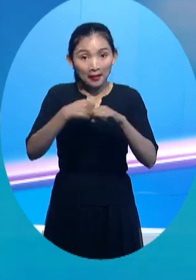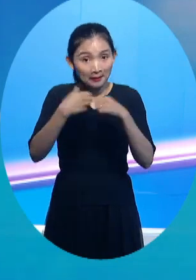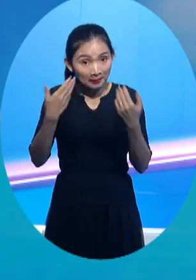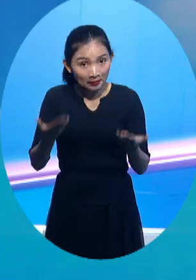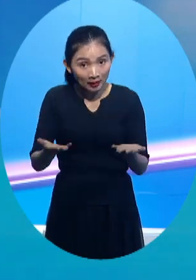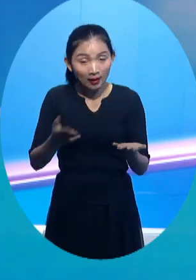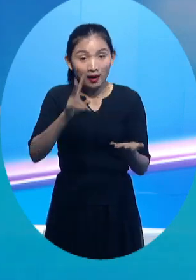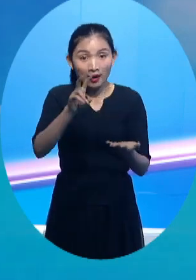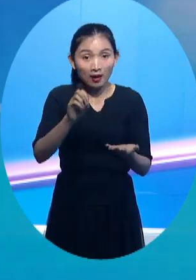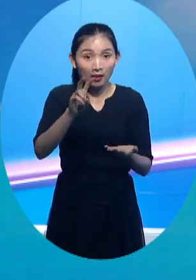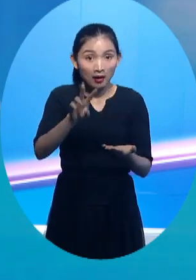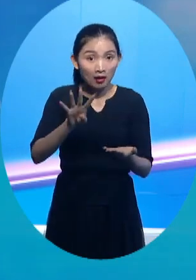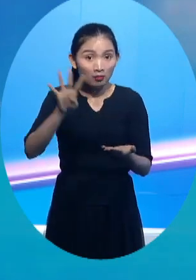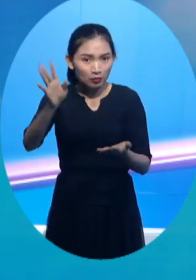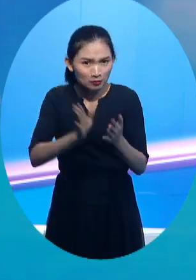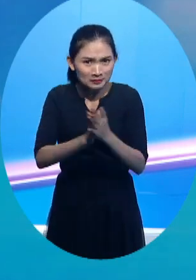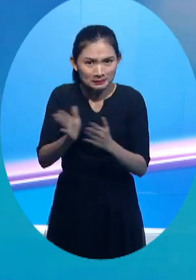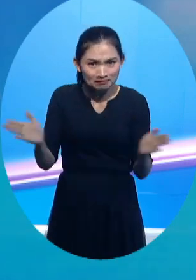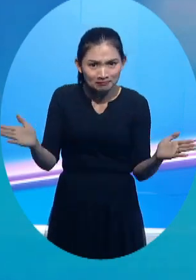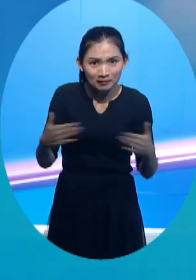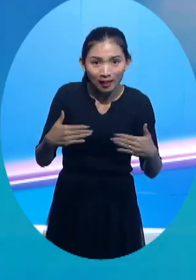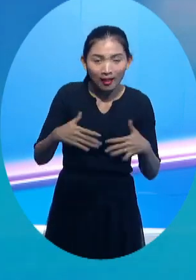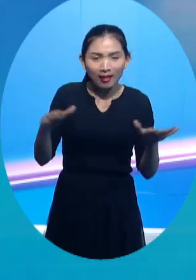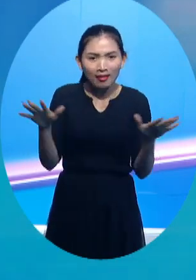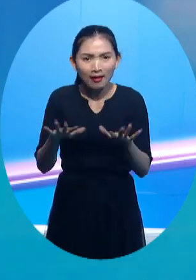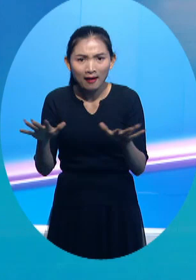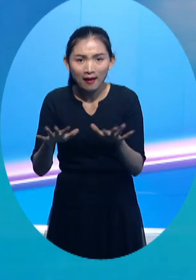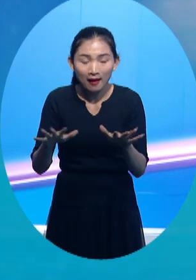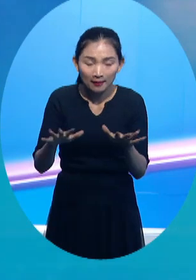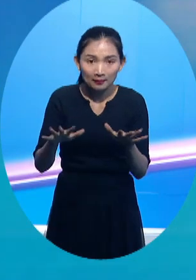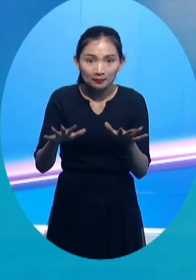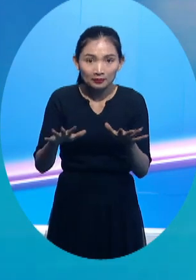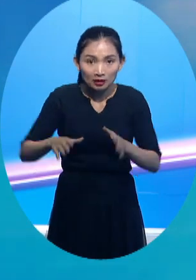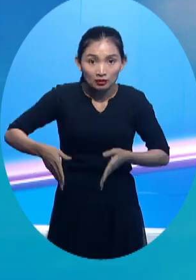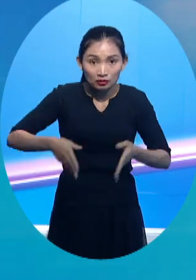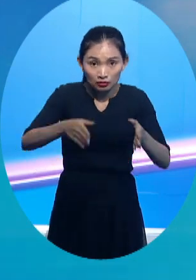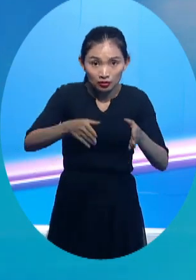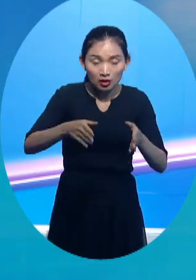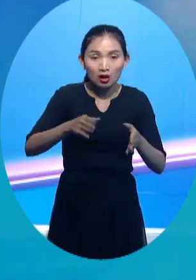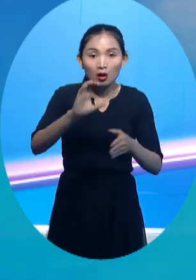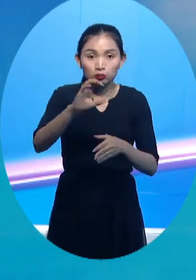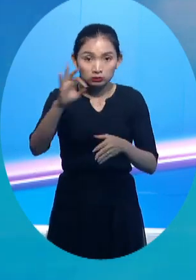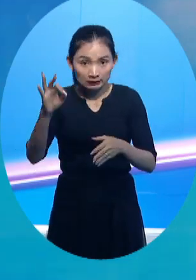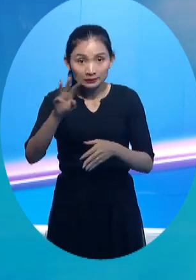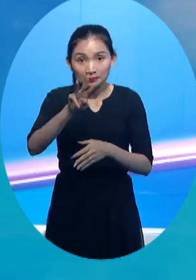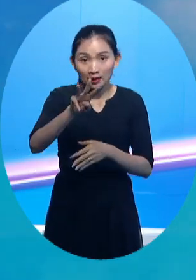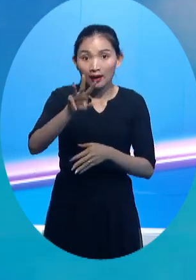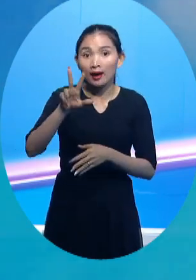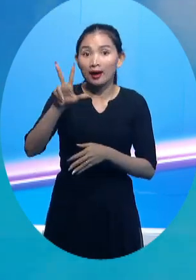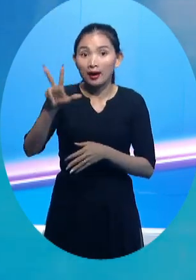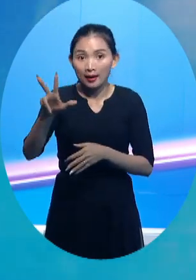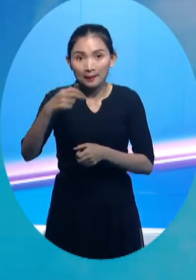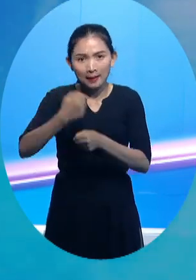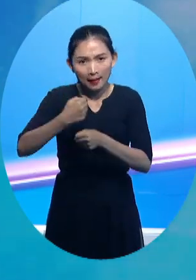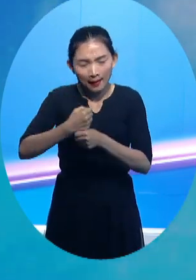giai đoạn tăng tốc để nhanh tiến đội thi công trong đó đáng chú ý có 38 công trình dự án hạ tầ giao thông trọng điểm sẽ được các đơn vị liên quan phấn